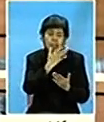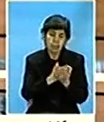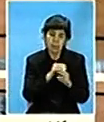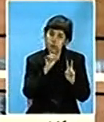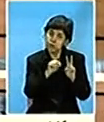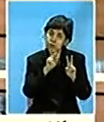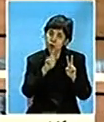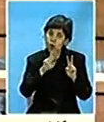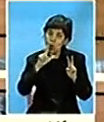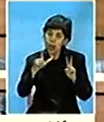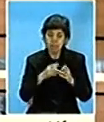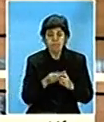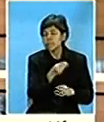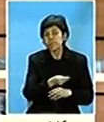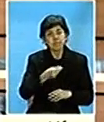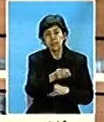2.2 ล้านเนี่ย